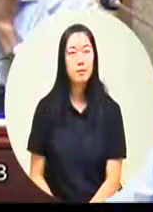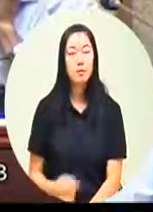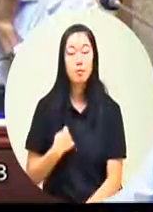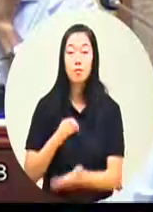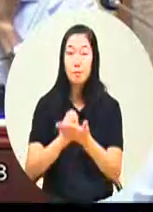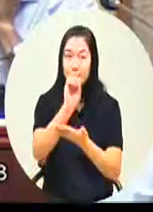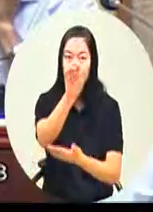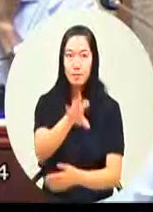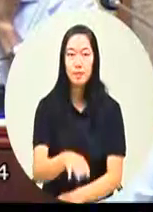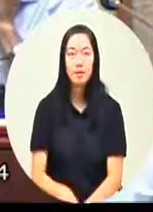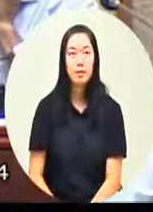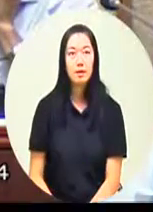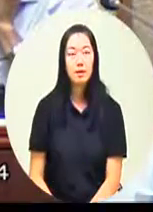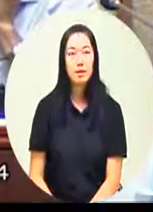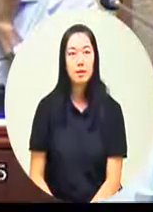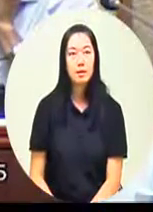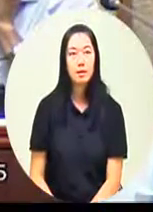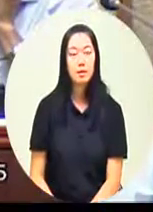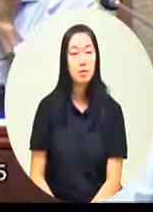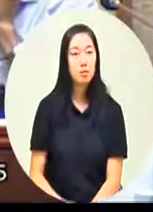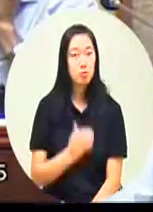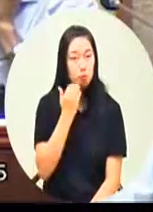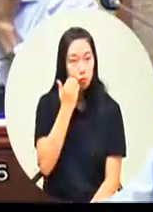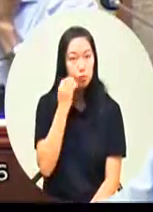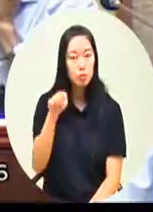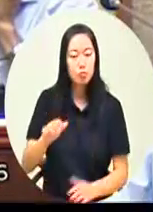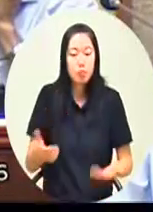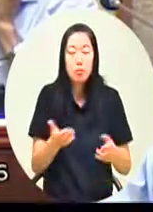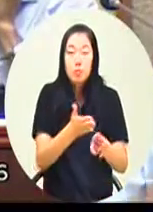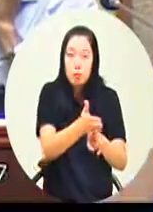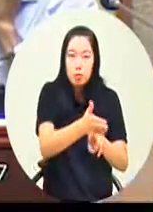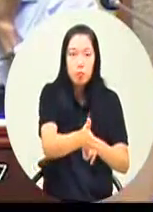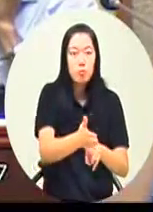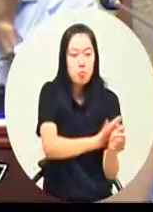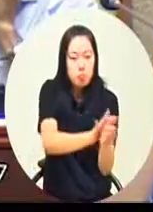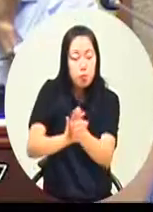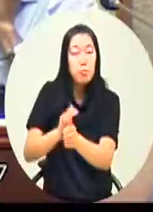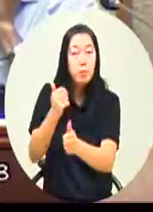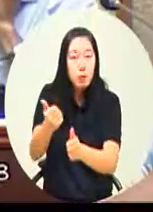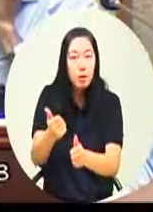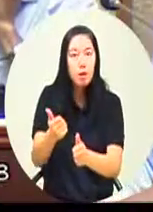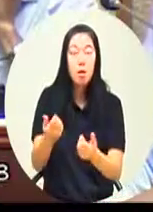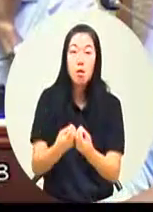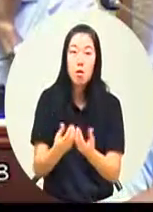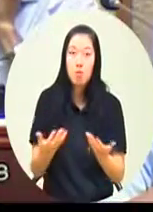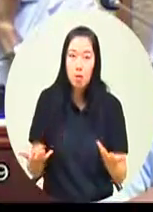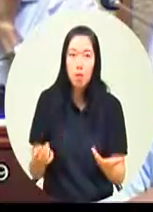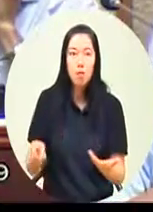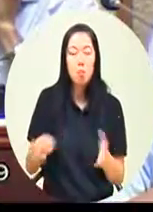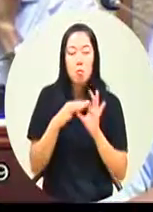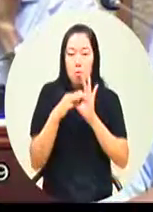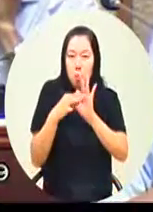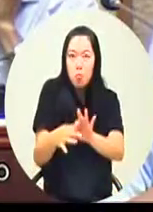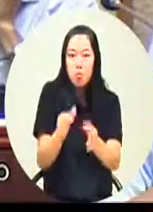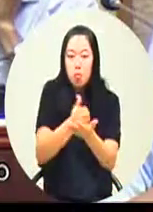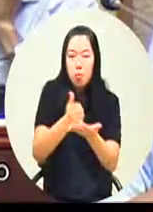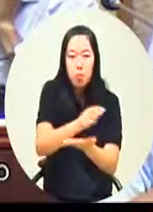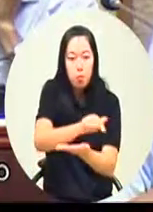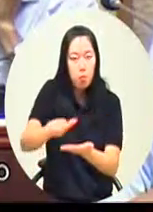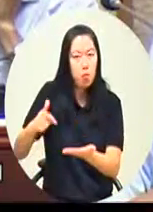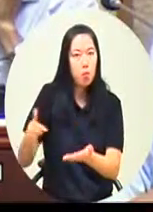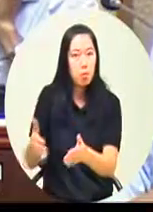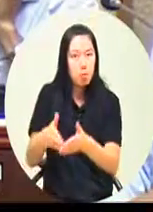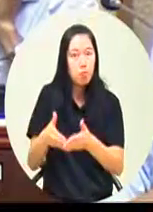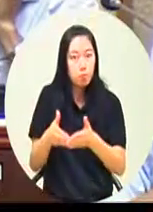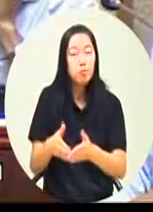报告哦，其实我们如果要让轻轨更友善，那当然 永续运具的转乘设施是必备